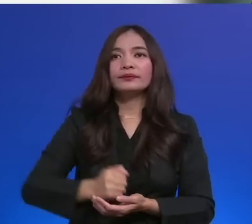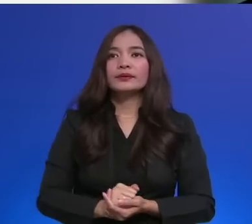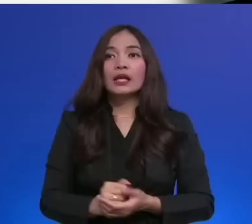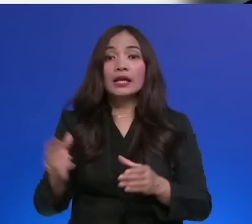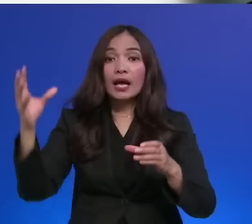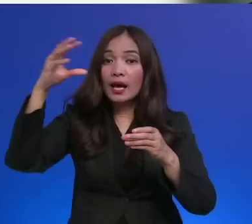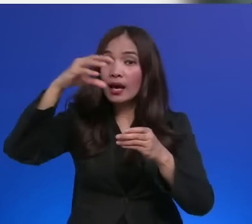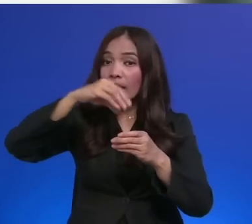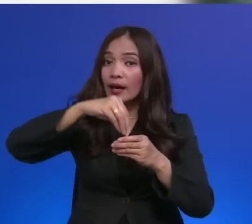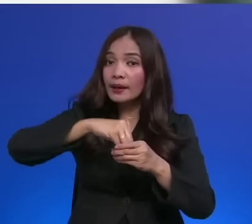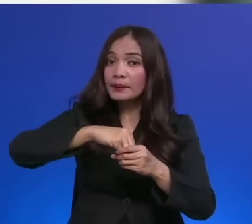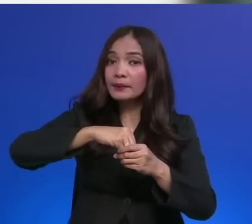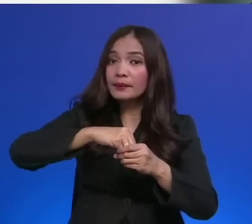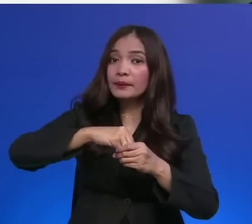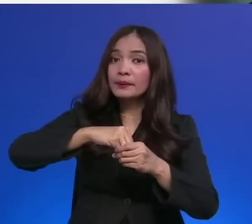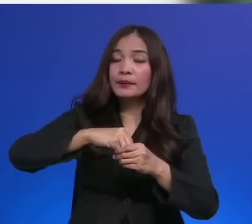Dalam